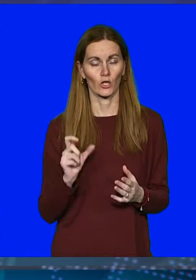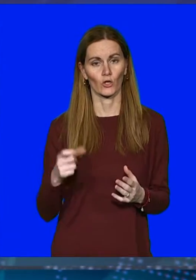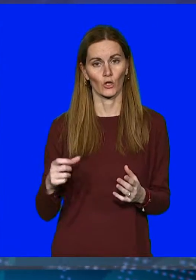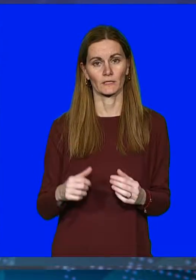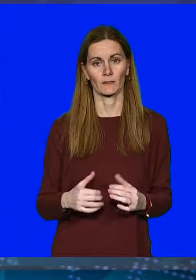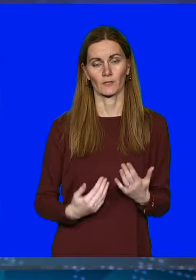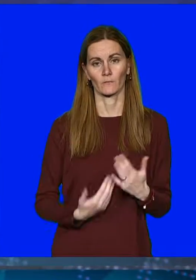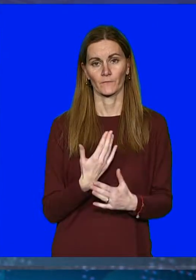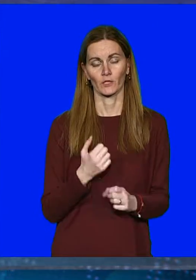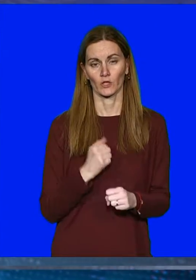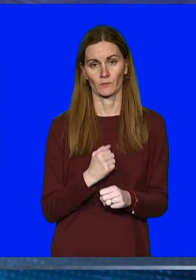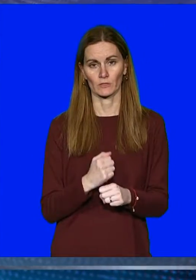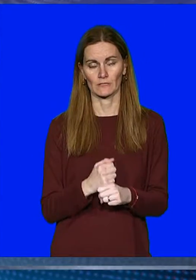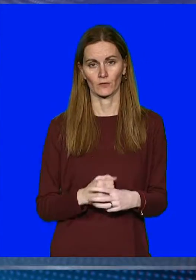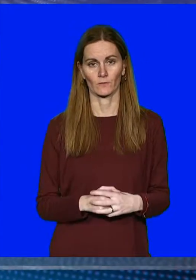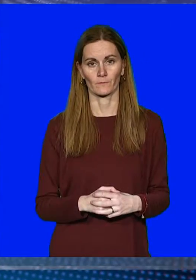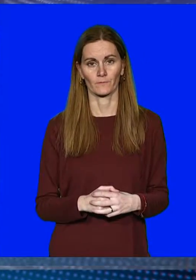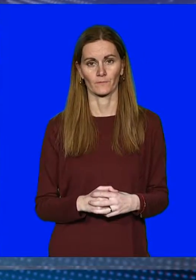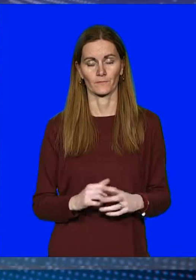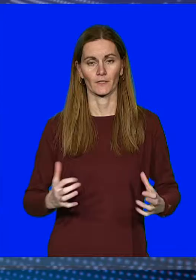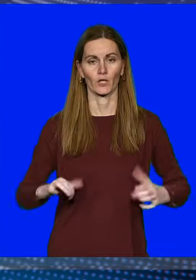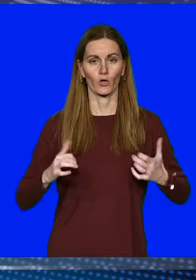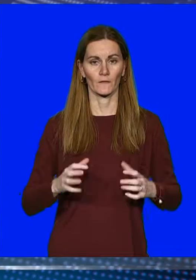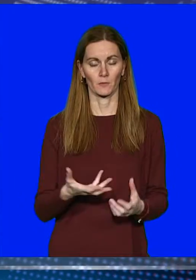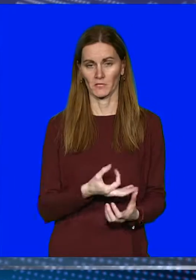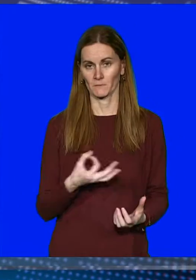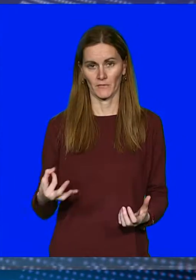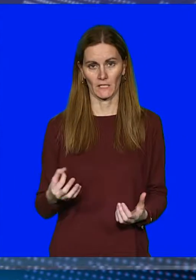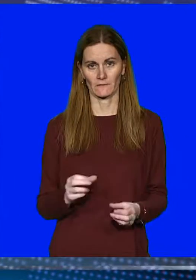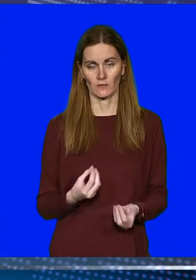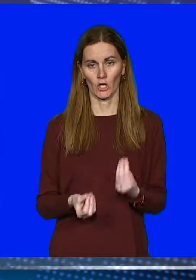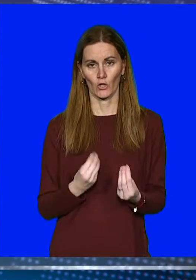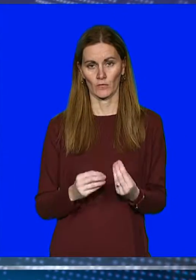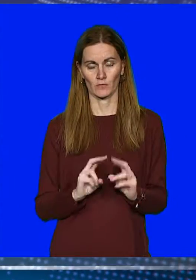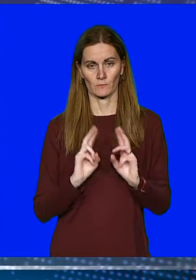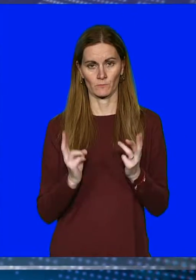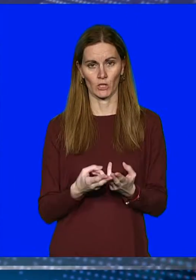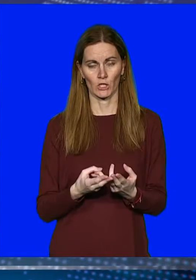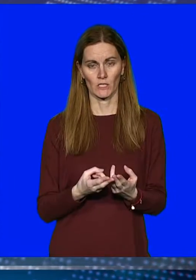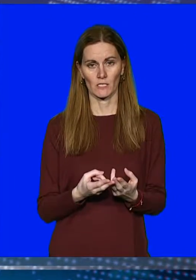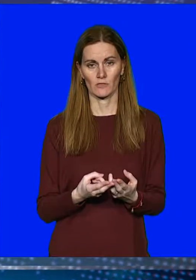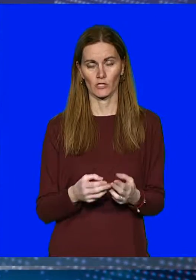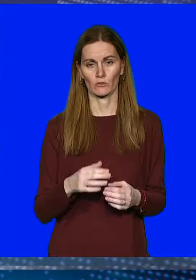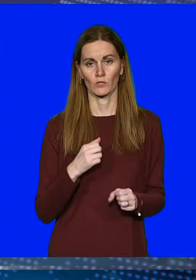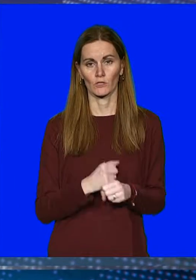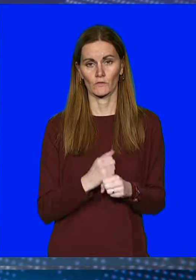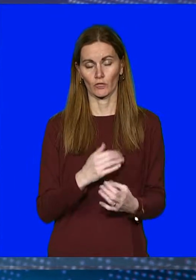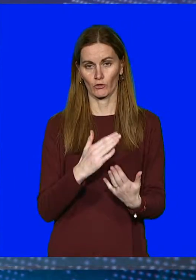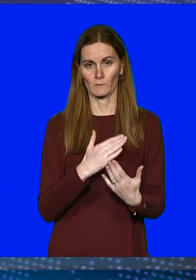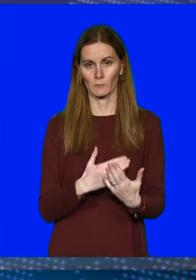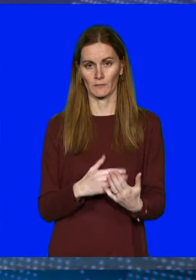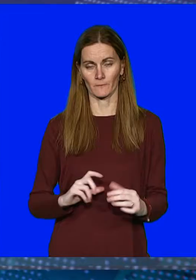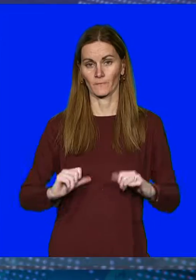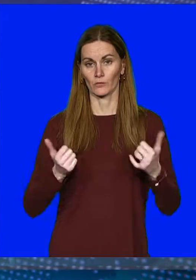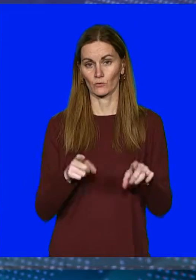za neke od njih protekla godina bila novi poslovni izazov. Godina je bila odlična, realizirali smo većinu stvari koje smo planirali i